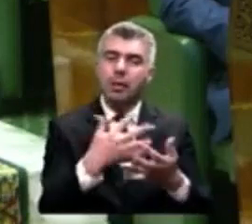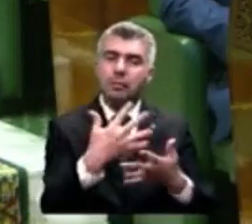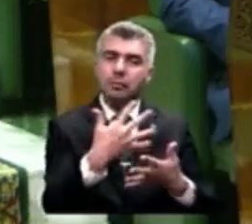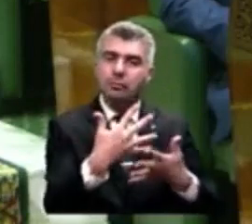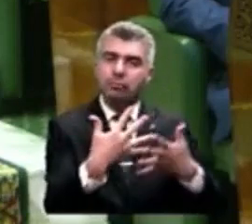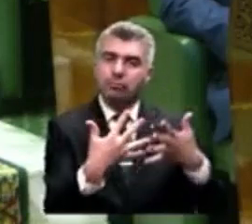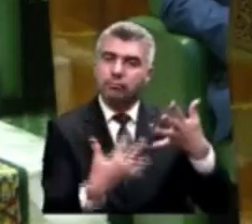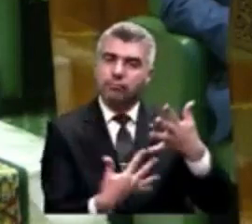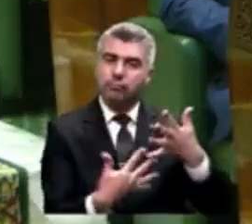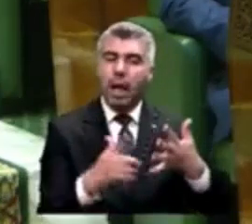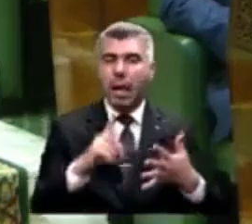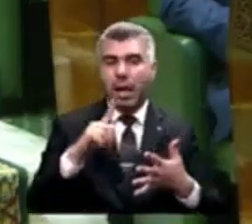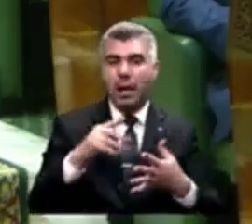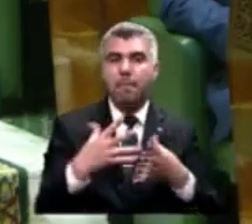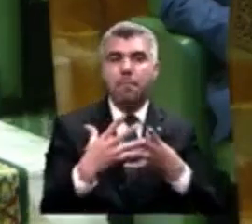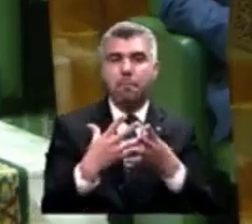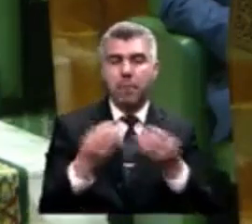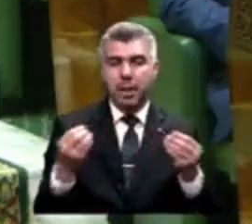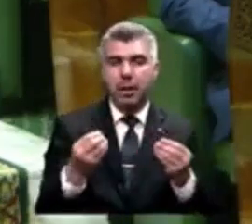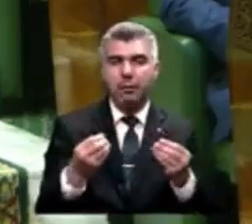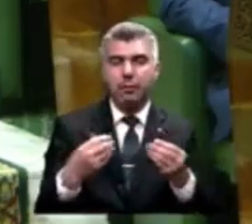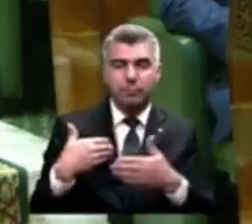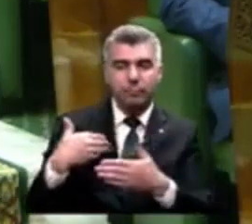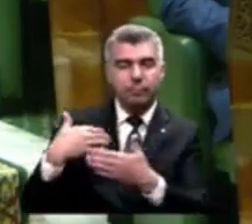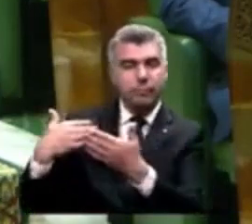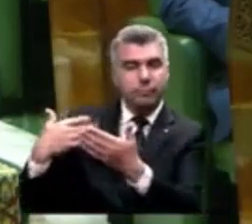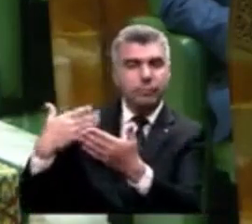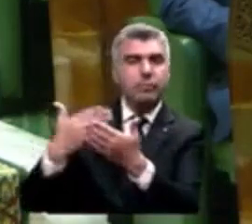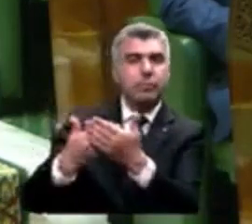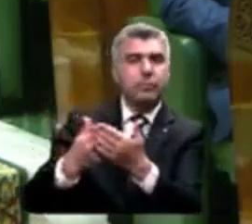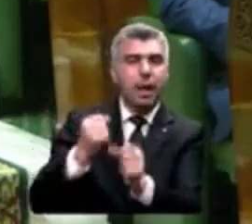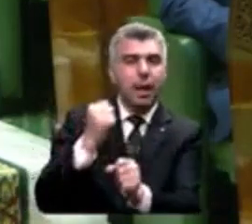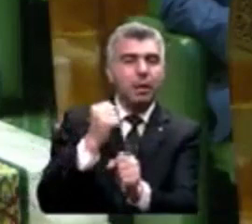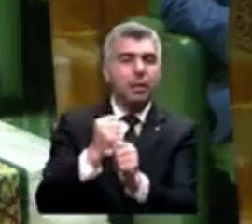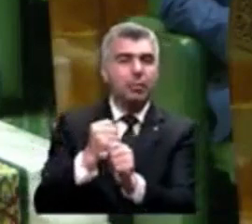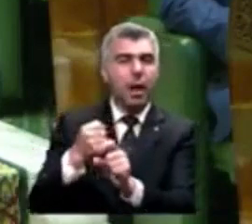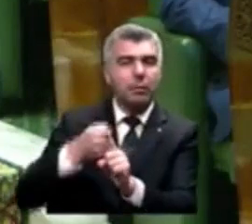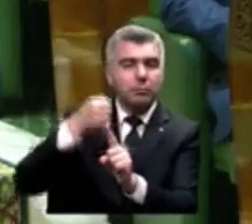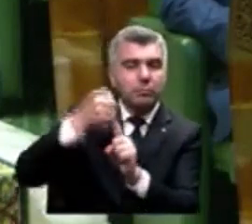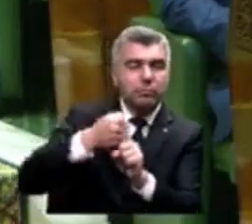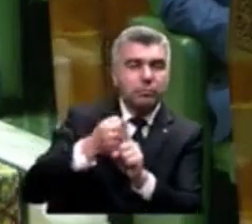من المكتسبات التي راكمتها بلادنا على مستوى